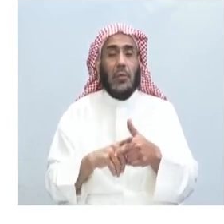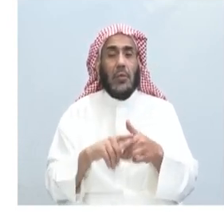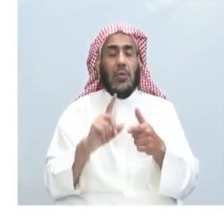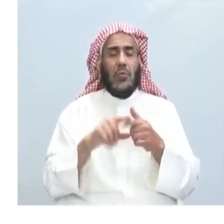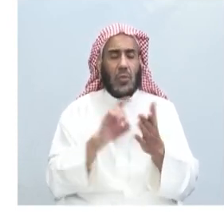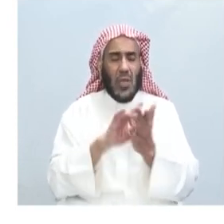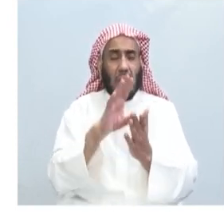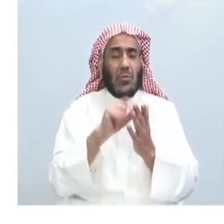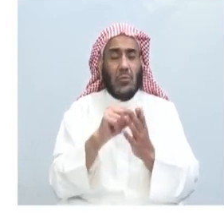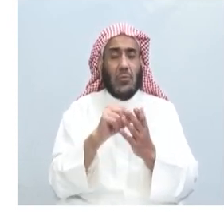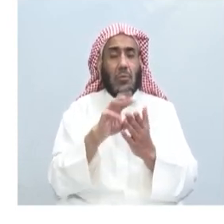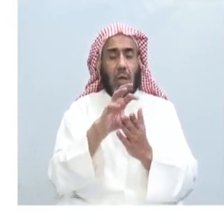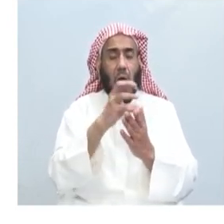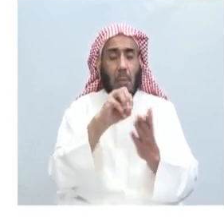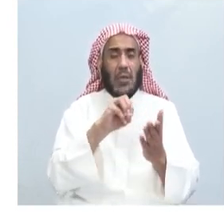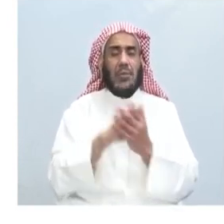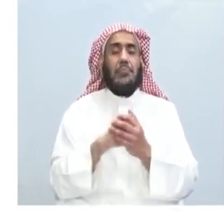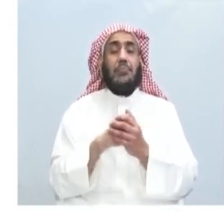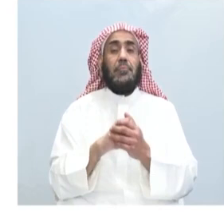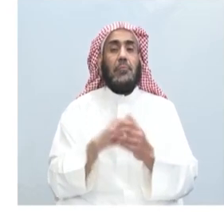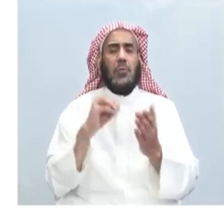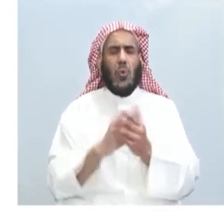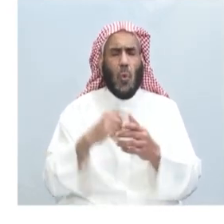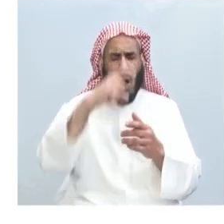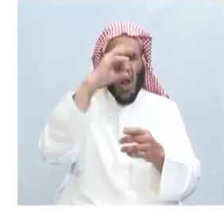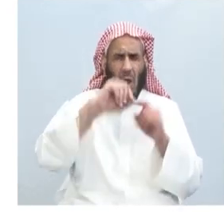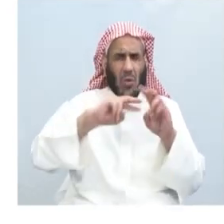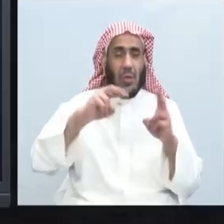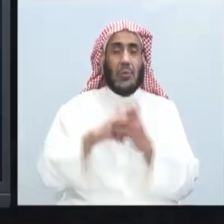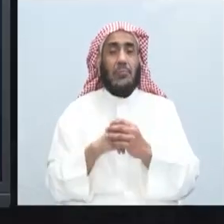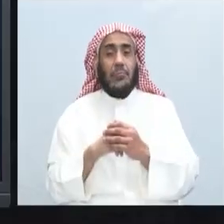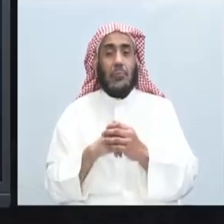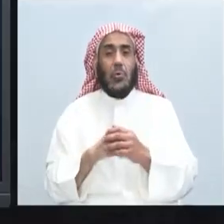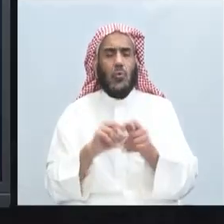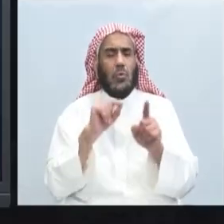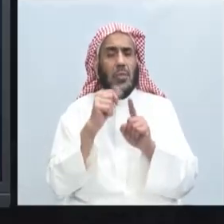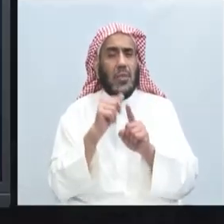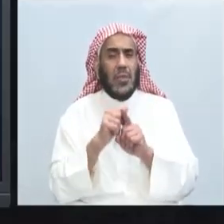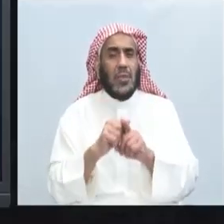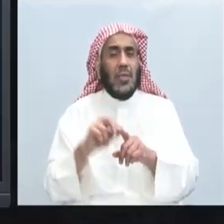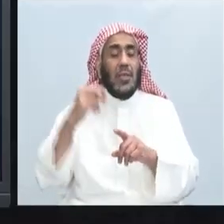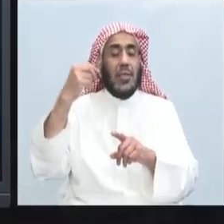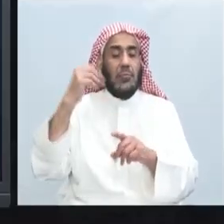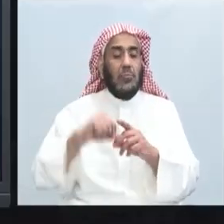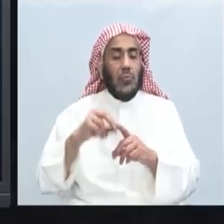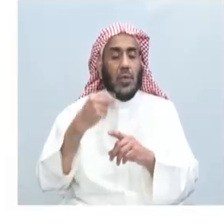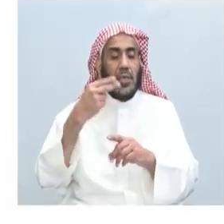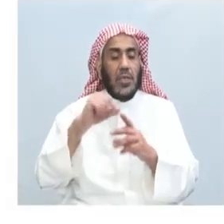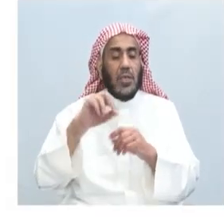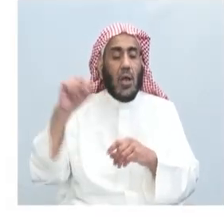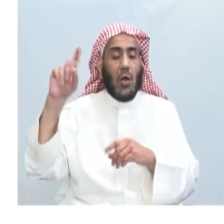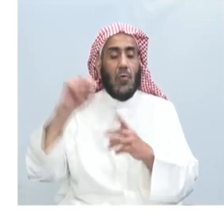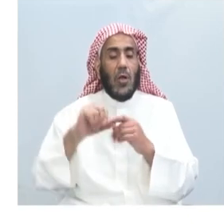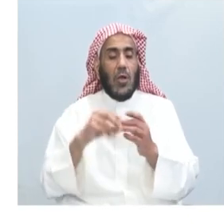الطارده والتفاعلات الماصه المحتوى الحراري وتغيراته المحتوى الحراري يرمز له بالرمز اتش او الهيت مقدار الطاقه